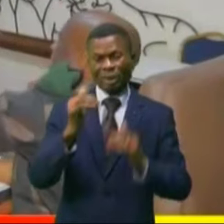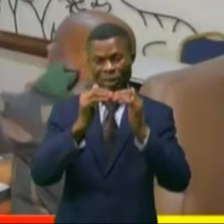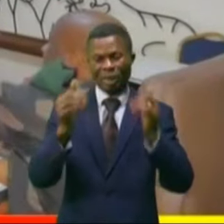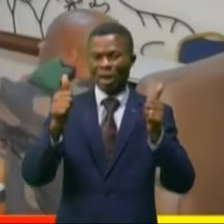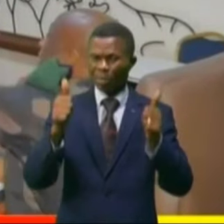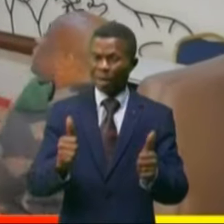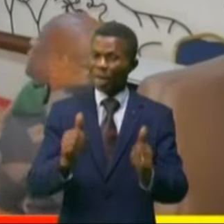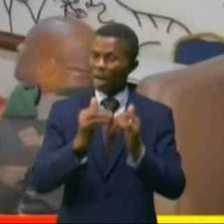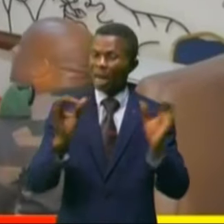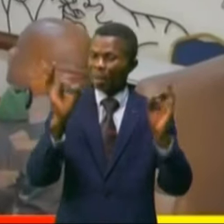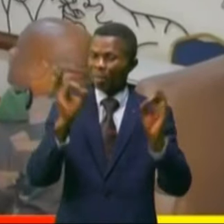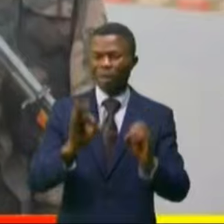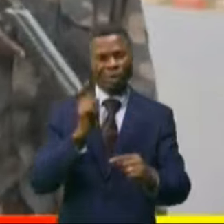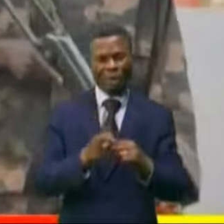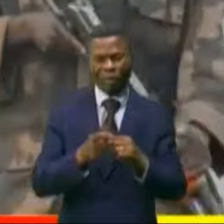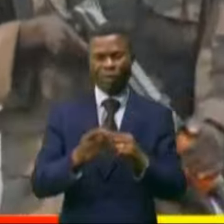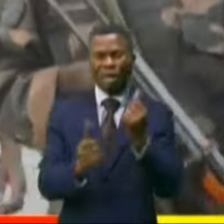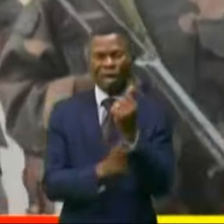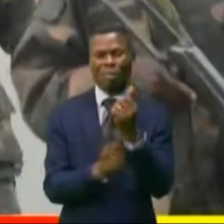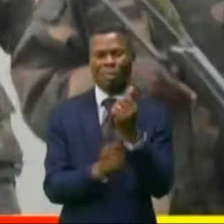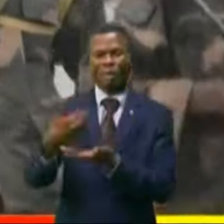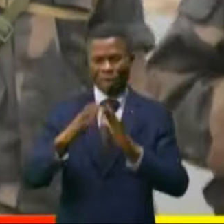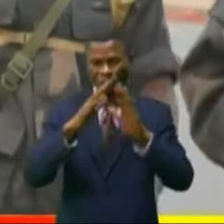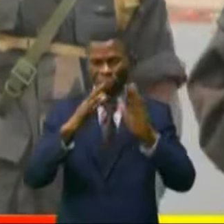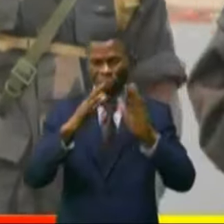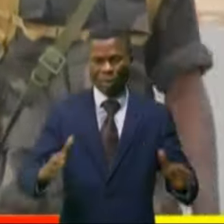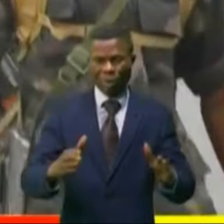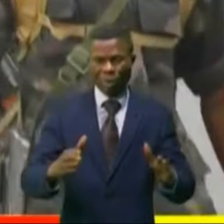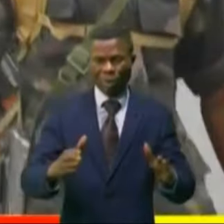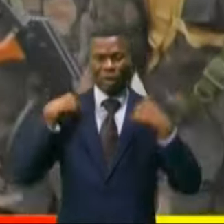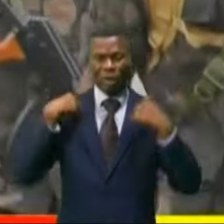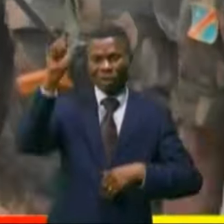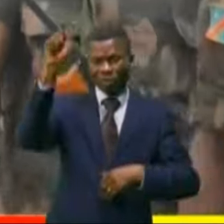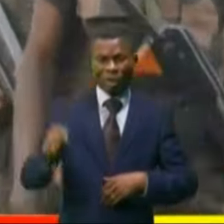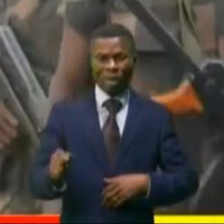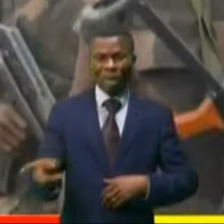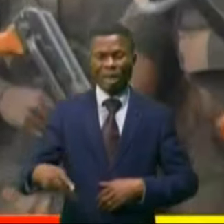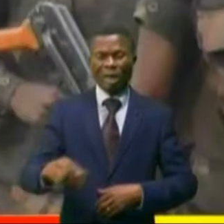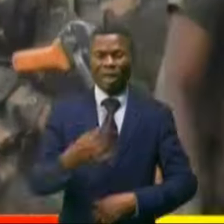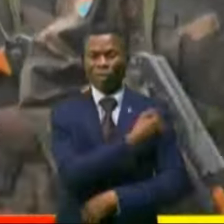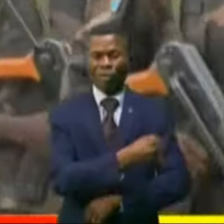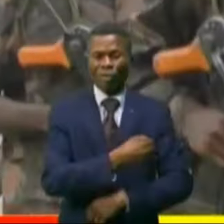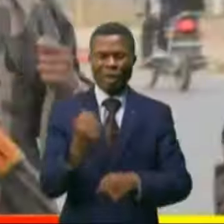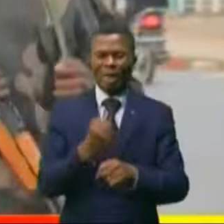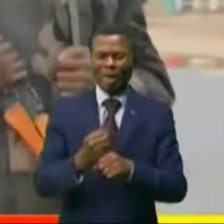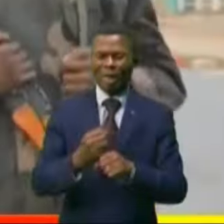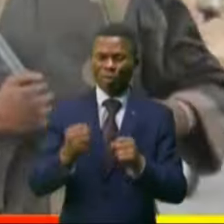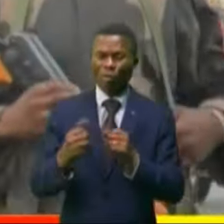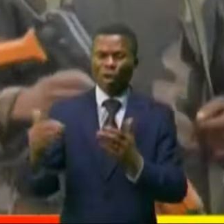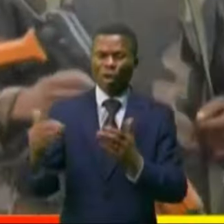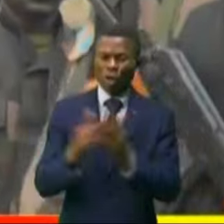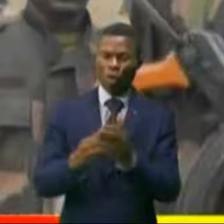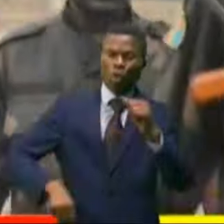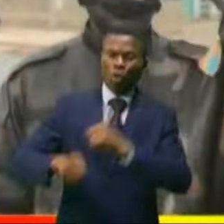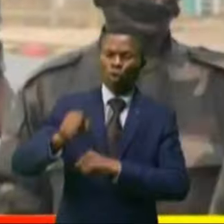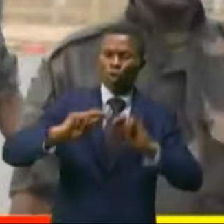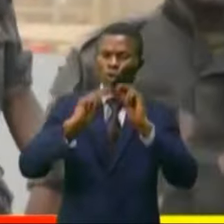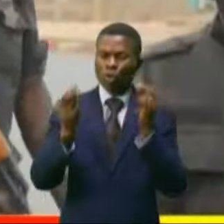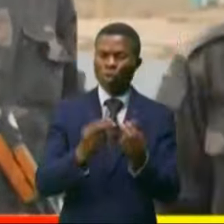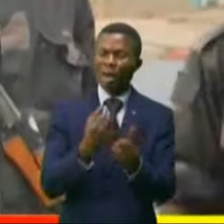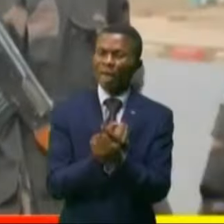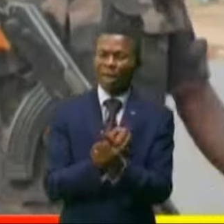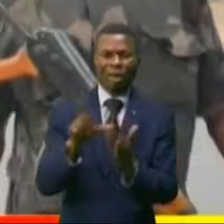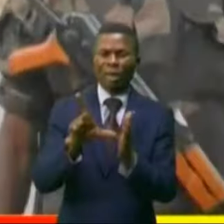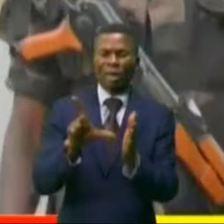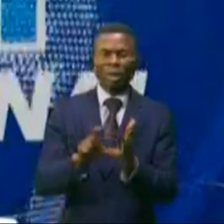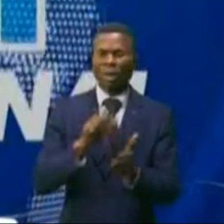à point nommé à cette période où l'administration militaire de Litori se déploie sur tous les fronts contre les groupes armés qui ne respectent pas